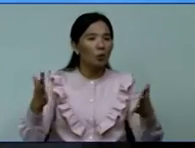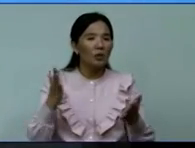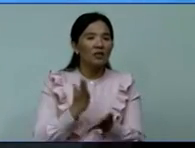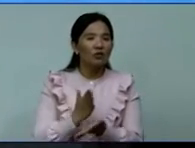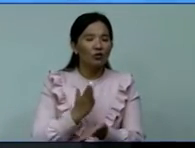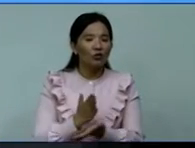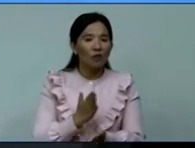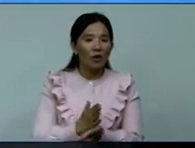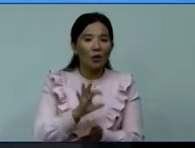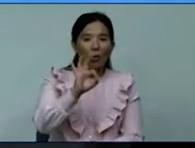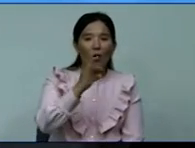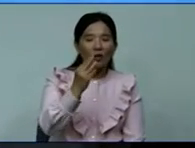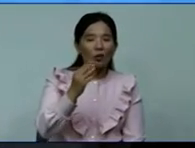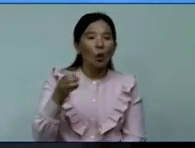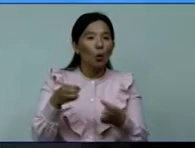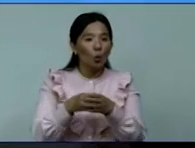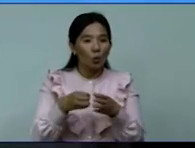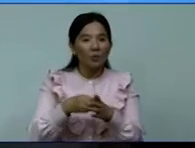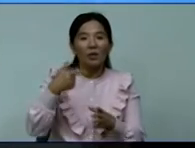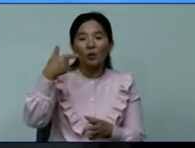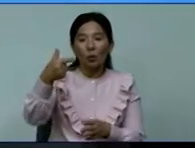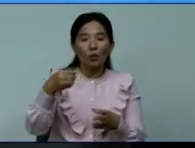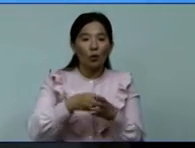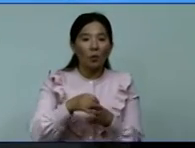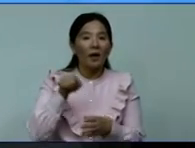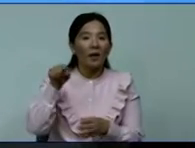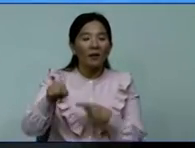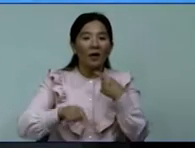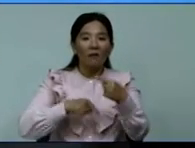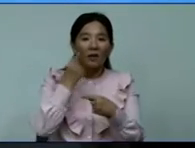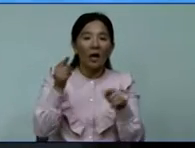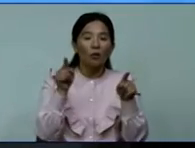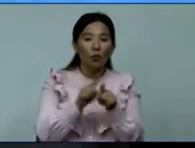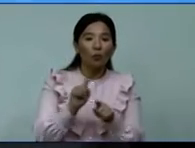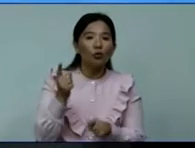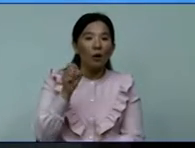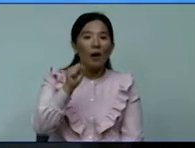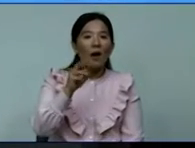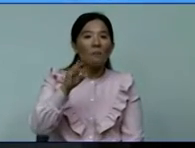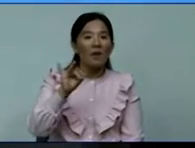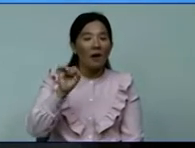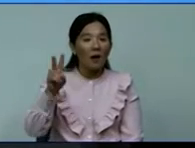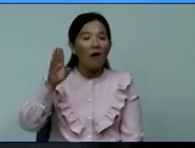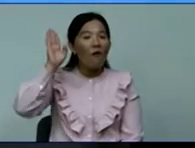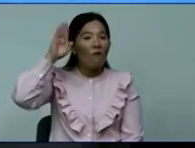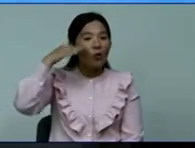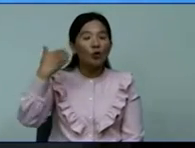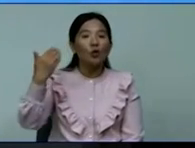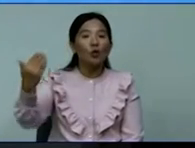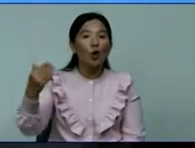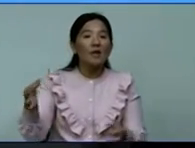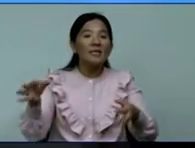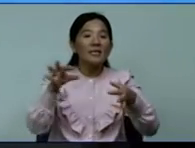OH групп, гидроксогрупп, а это говорит о том, что аммиак, водное его